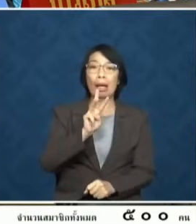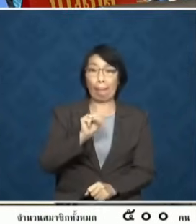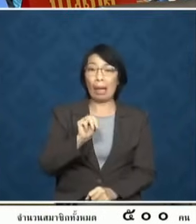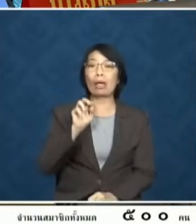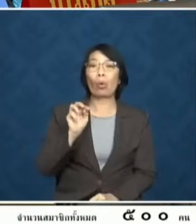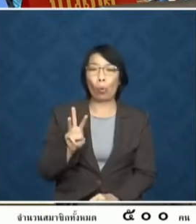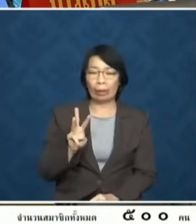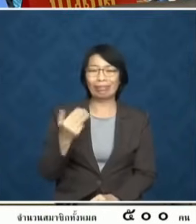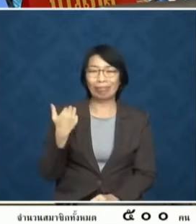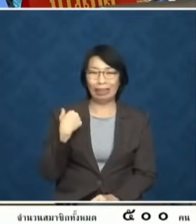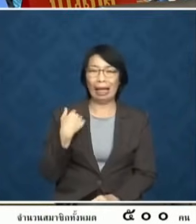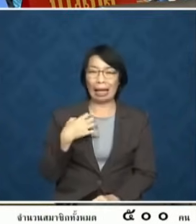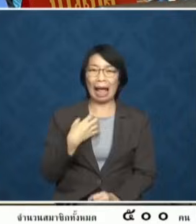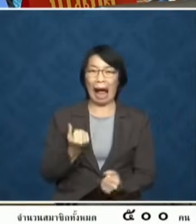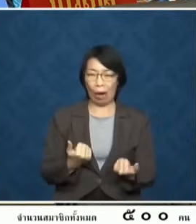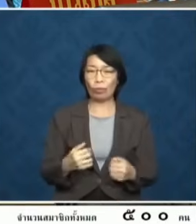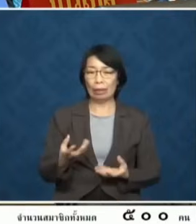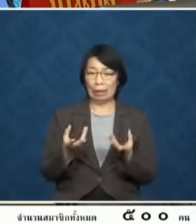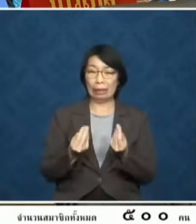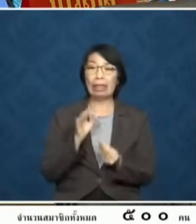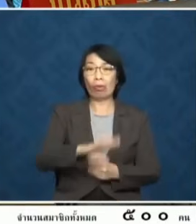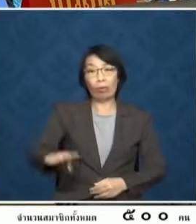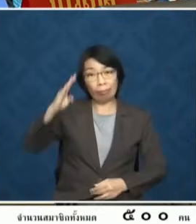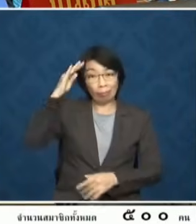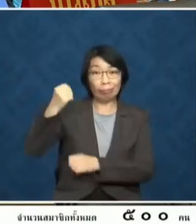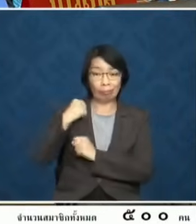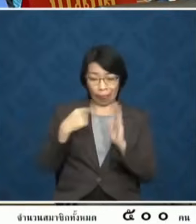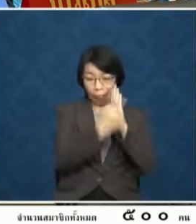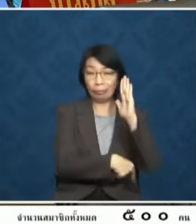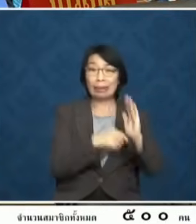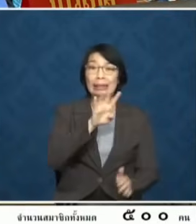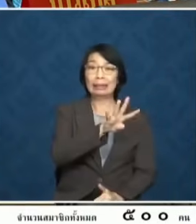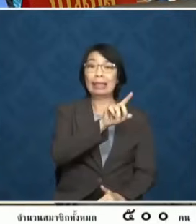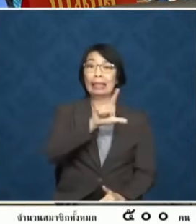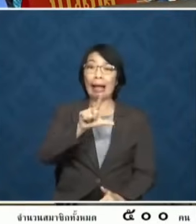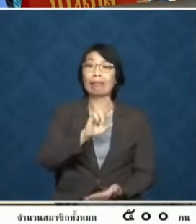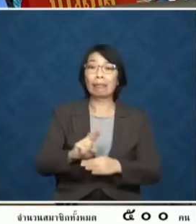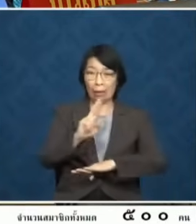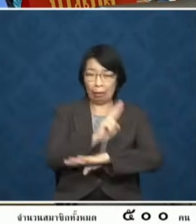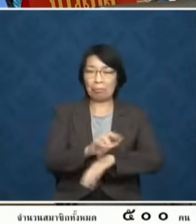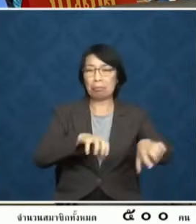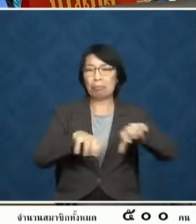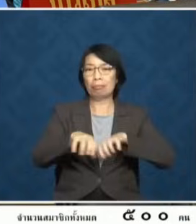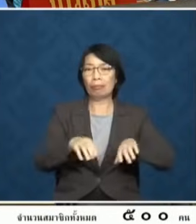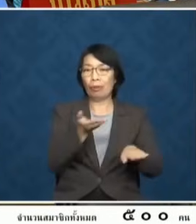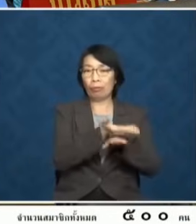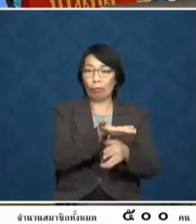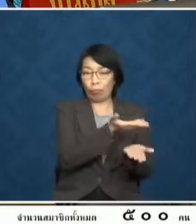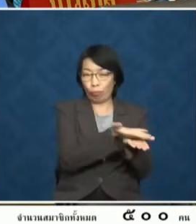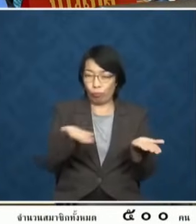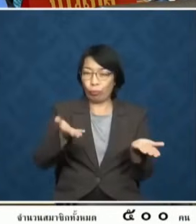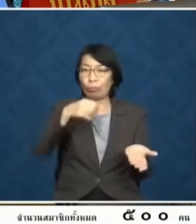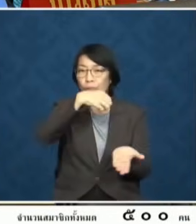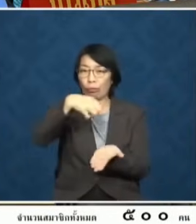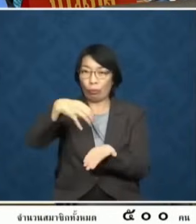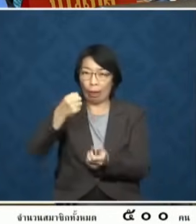นำพื้นที่ของกองทัพบกทั่วประเทศกว่า 4ล้านไร่เนี่ยนะคะมาพัฒนาแล้วก็บริหารจัดการทำให้เกิดการผลิตไฟ